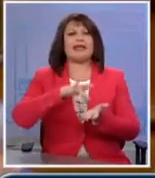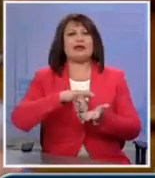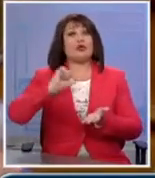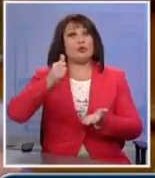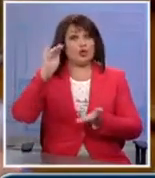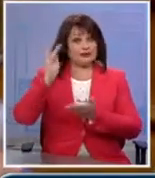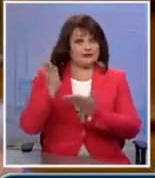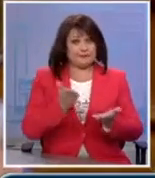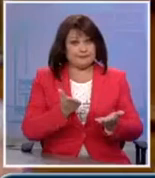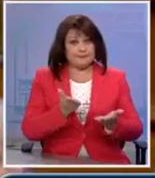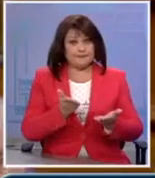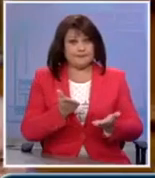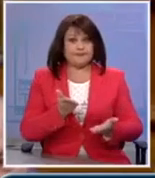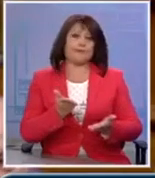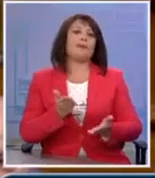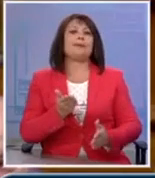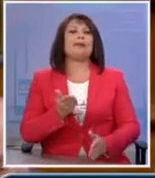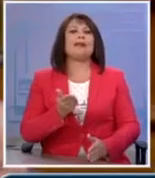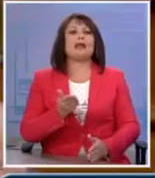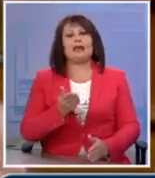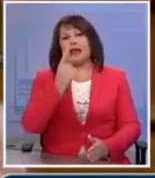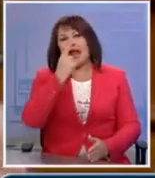υποδοχής στη Μόρια της Λέσβου,